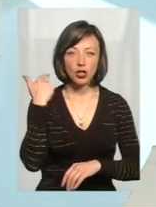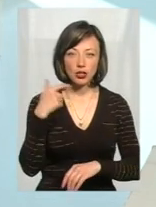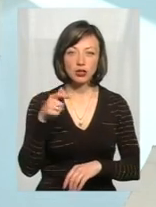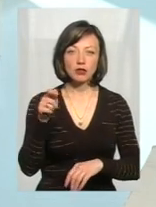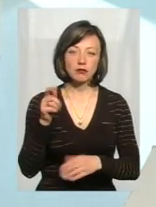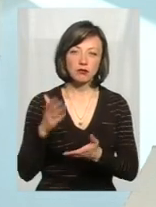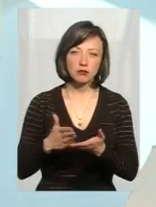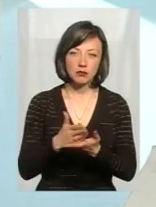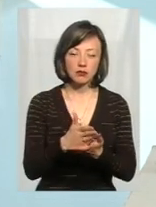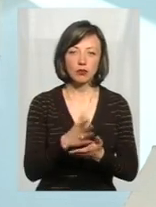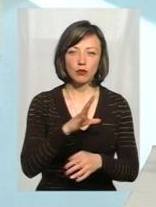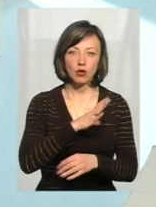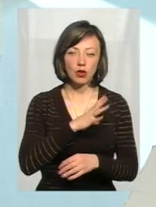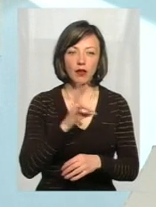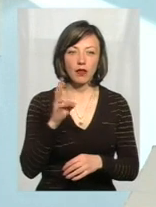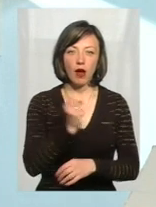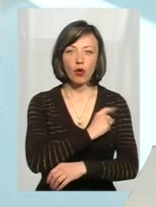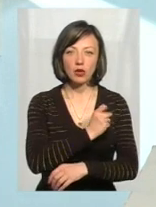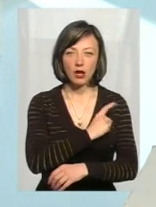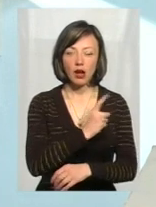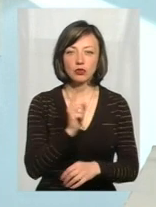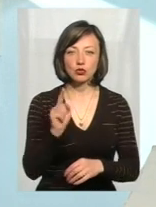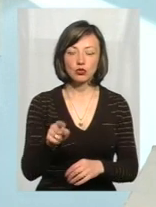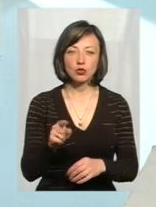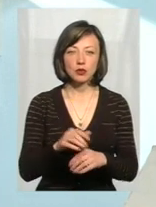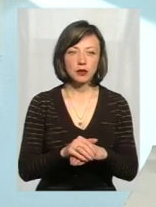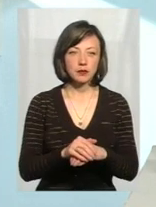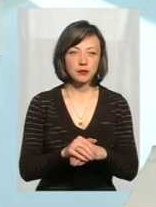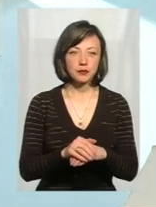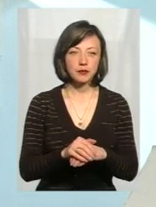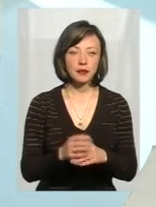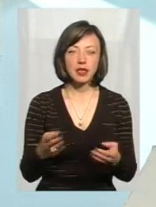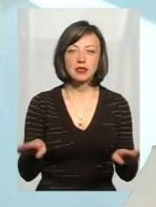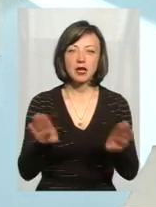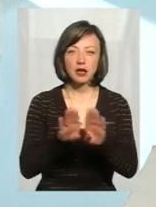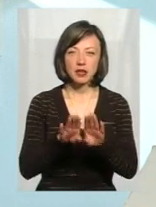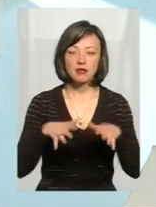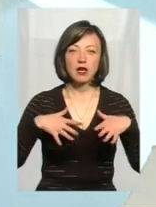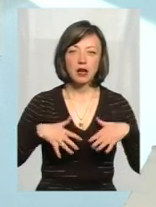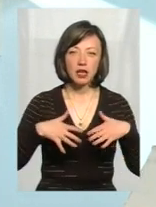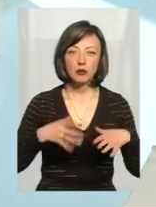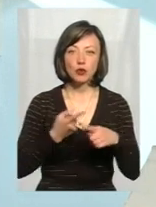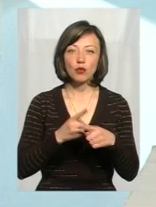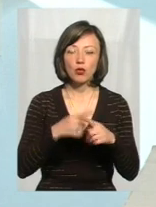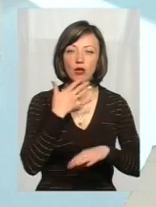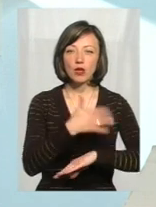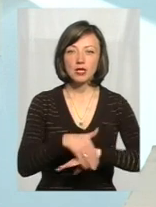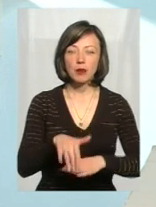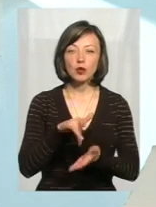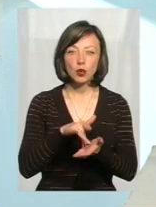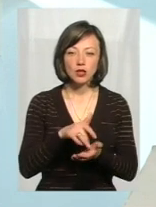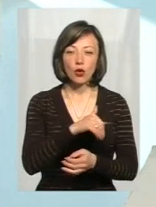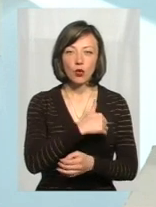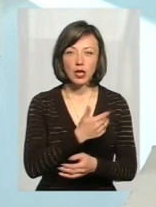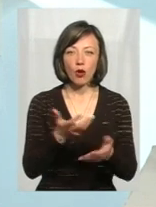слідували транзитом і на Одесу, до речі, закрився з відомих причин Крим. Тому іноземні туристи, які